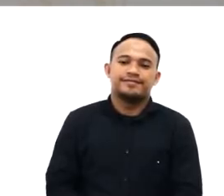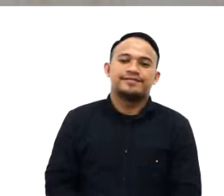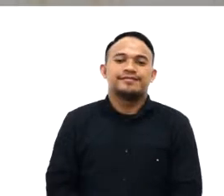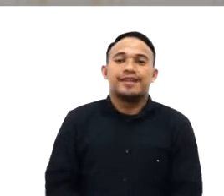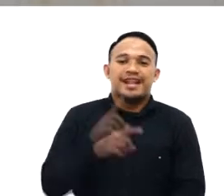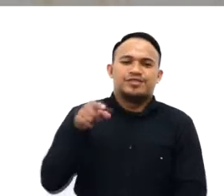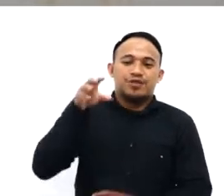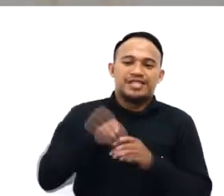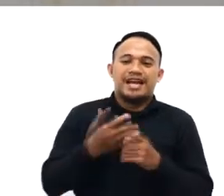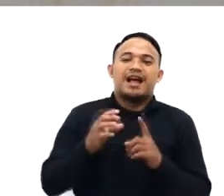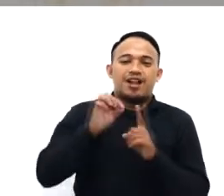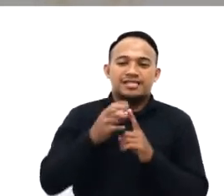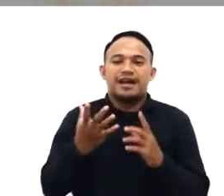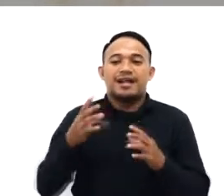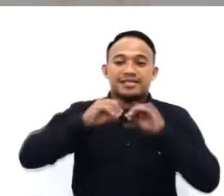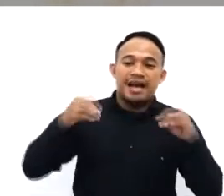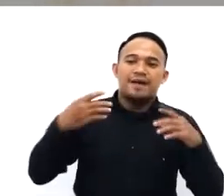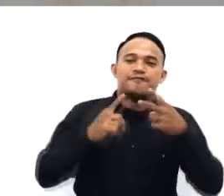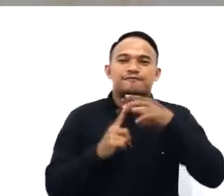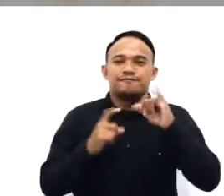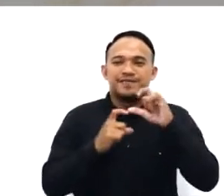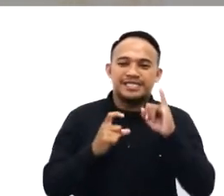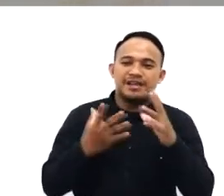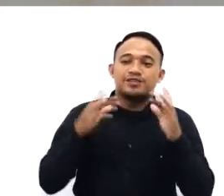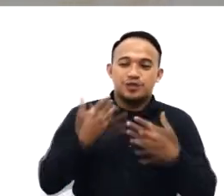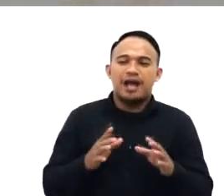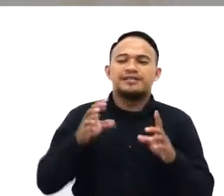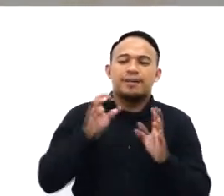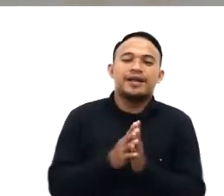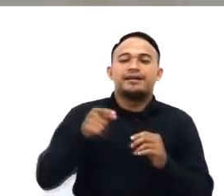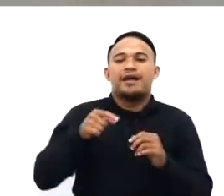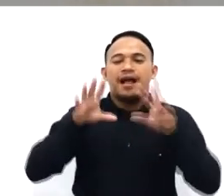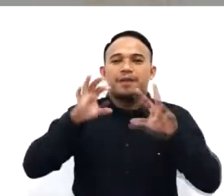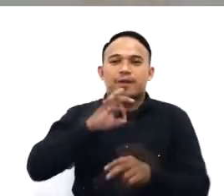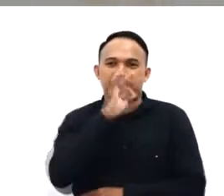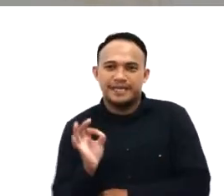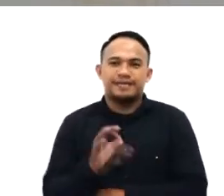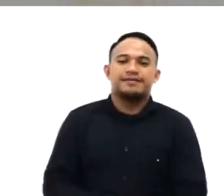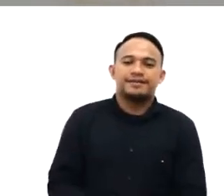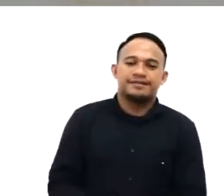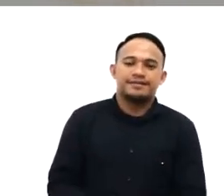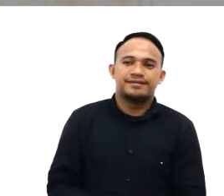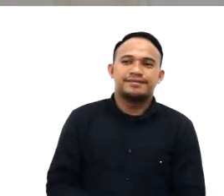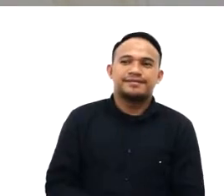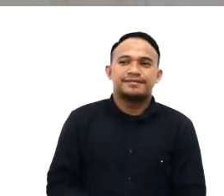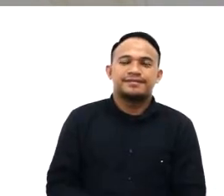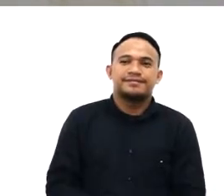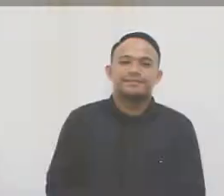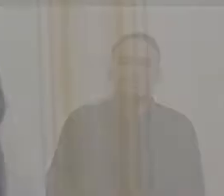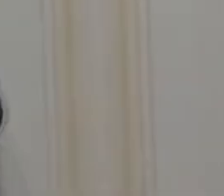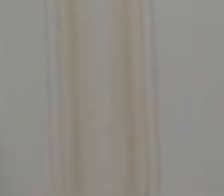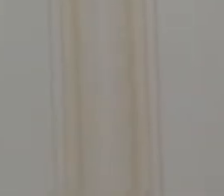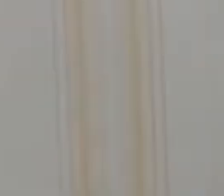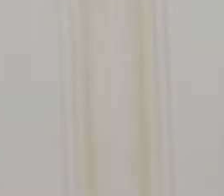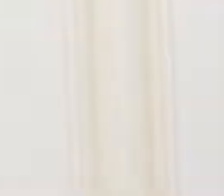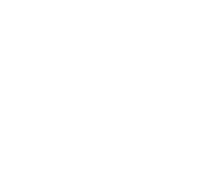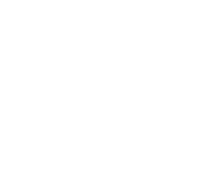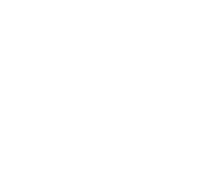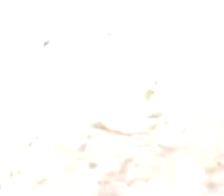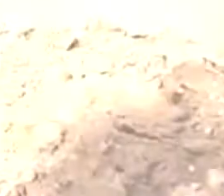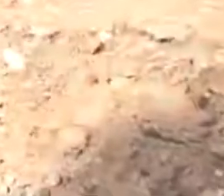Berdasarkan hasil monitoring, progres pekerjaan fisik sudah mencapai 80%.